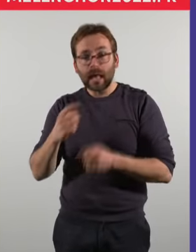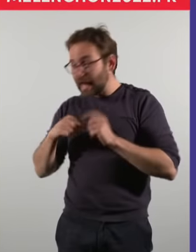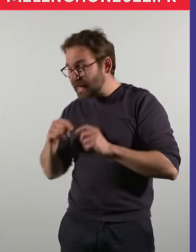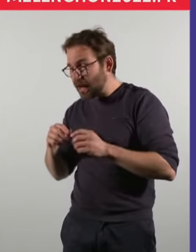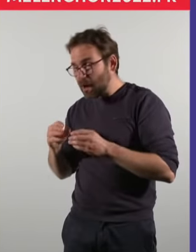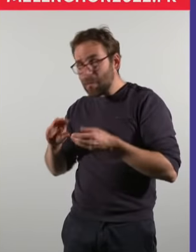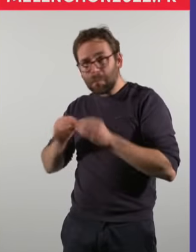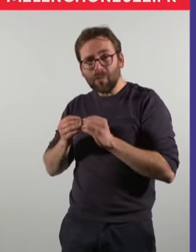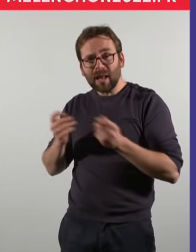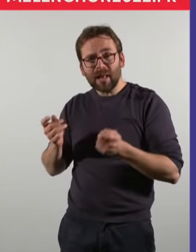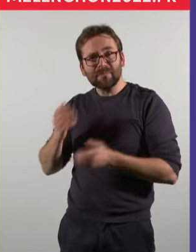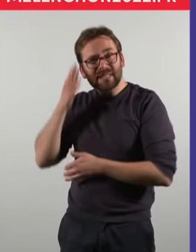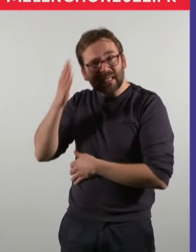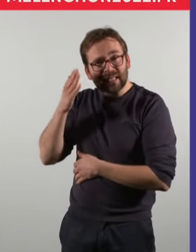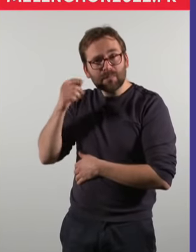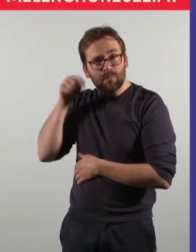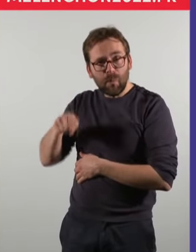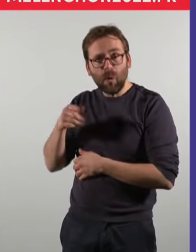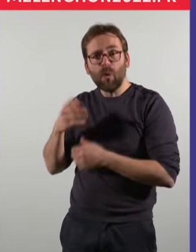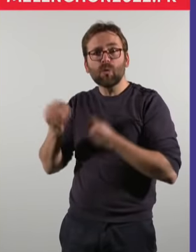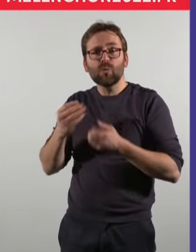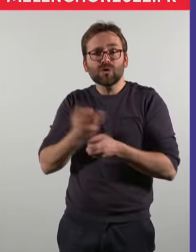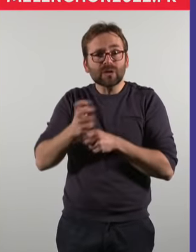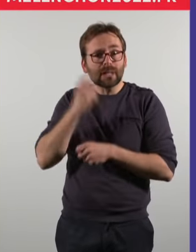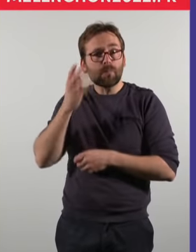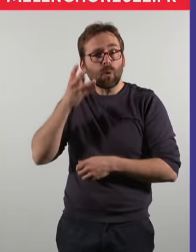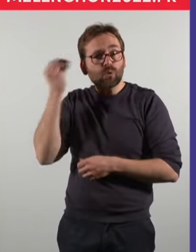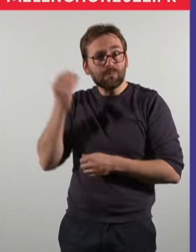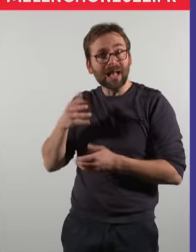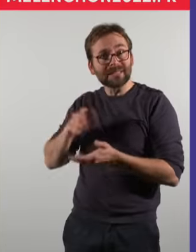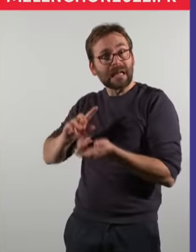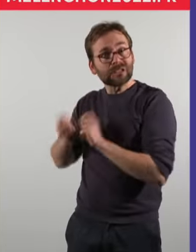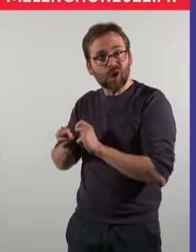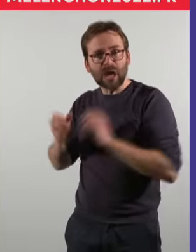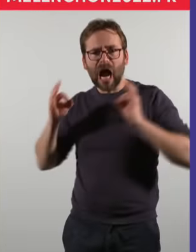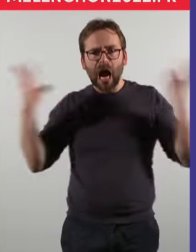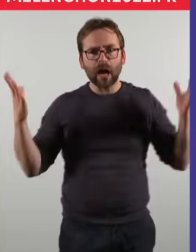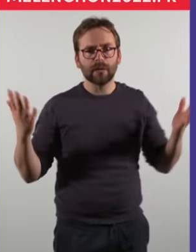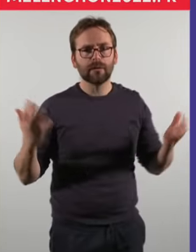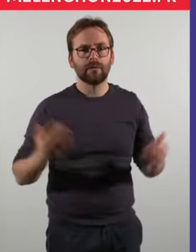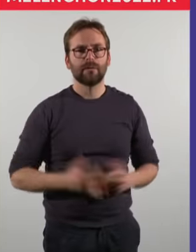des animaux et le danger pour les êtres humains.